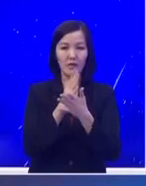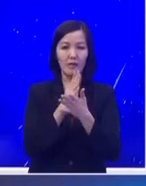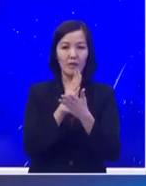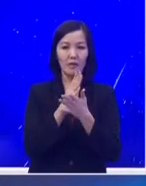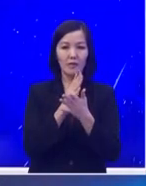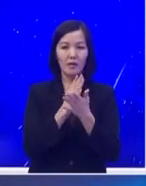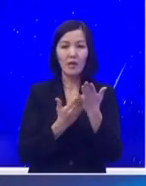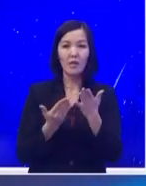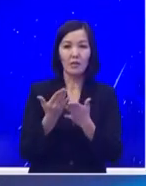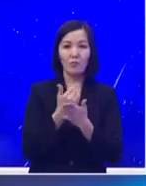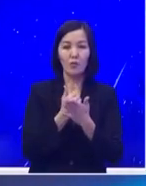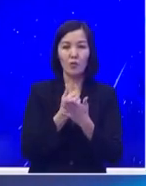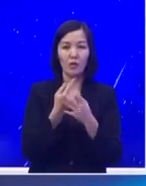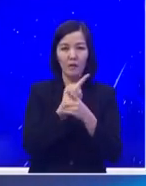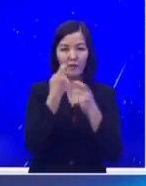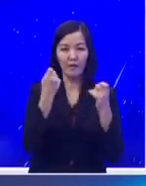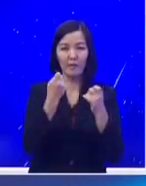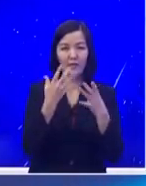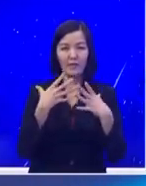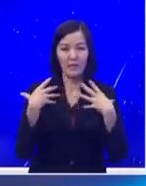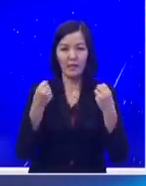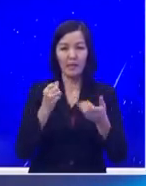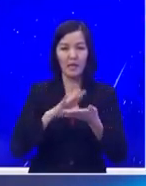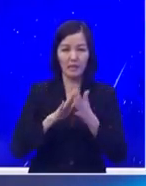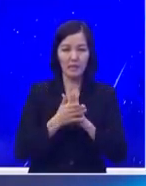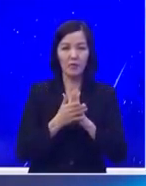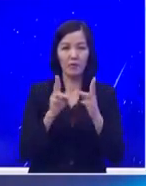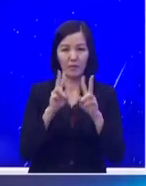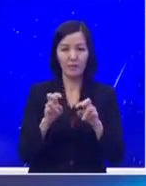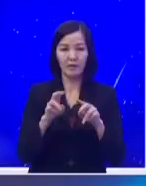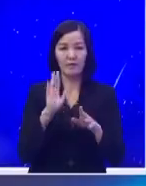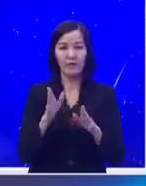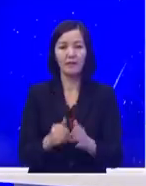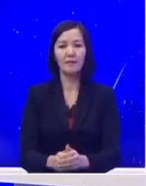о состоянии их здоровья и при необходимости обследования.